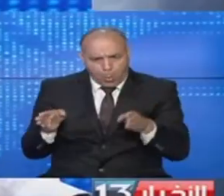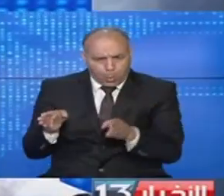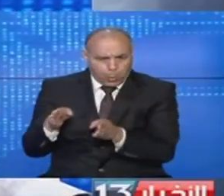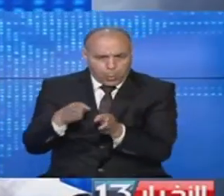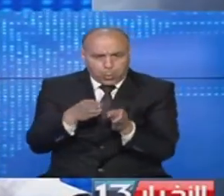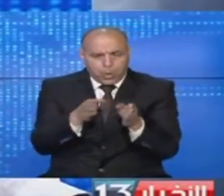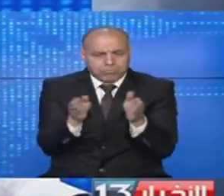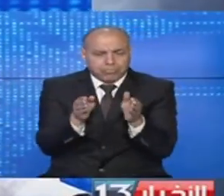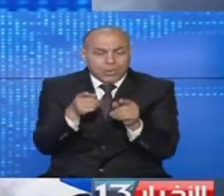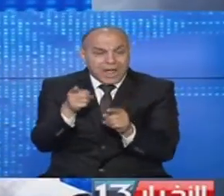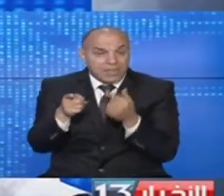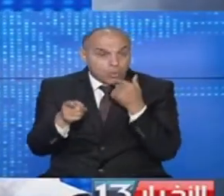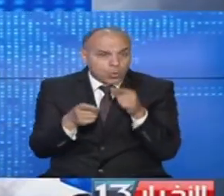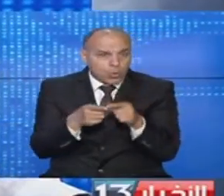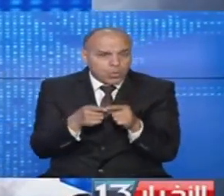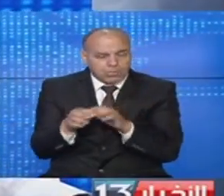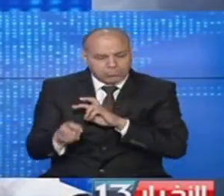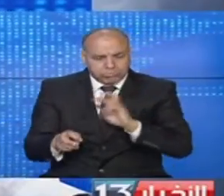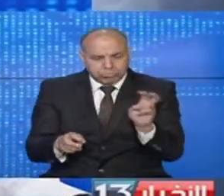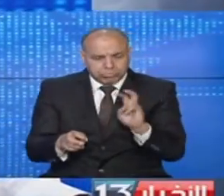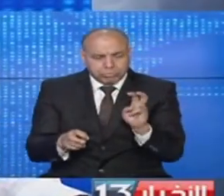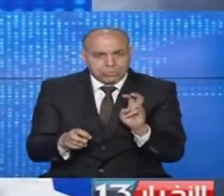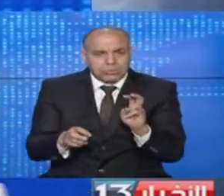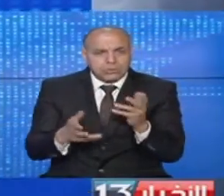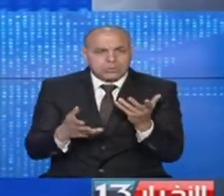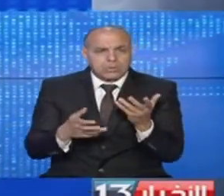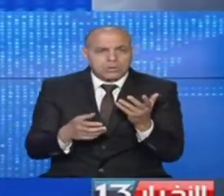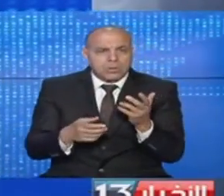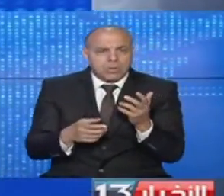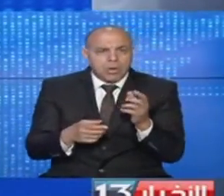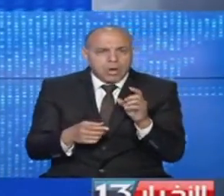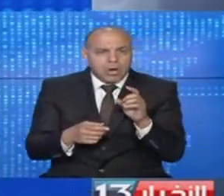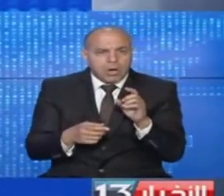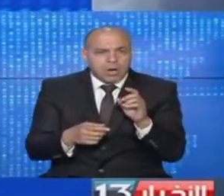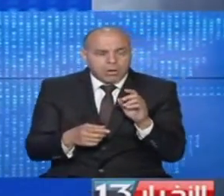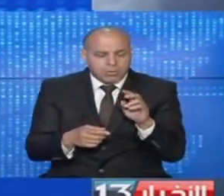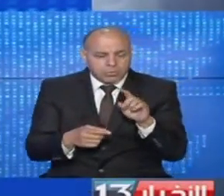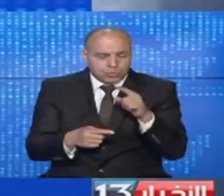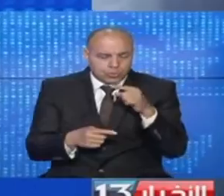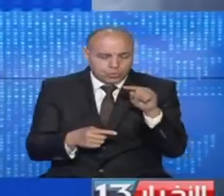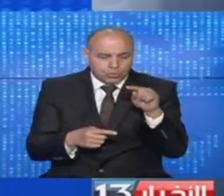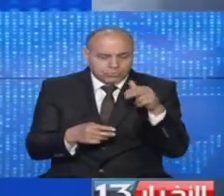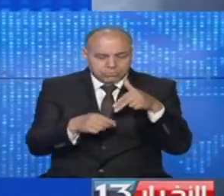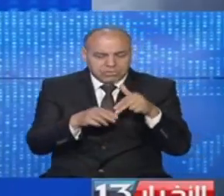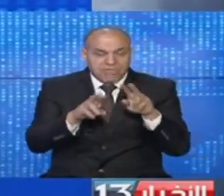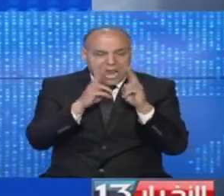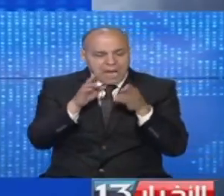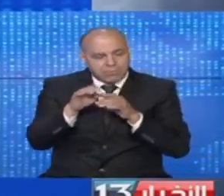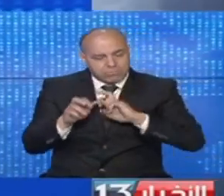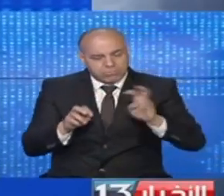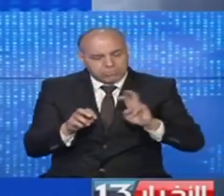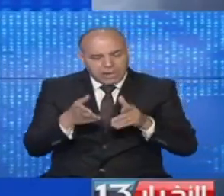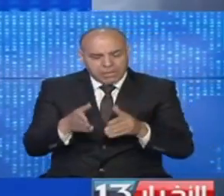يتصل بمضيق هرمز الذي يعبره نحو 5 نفط العالم.